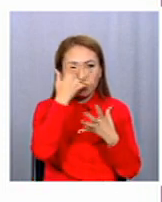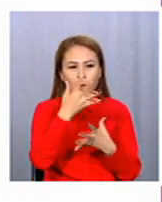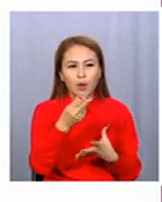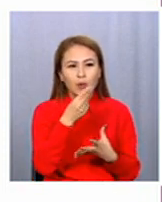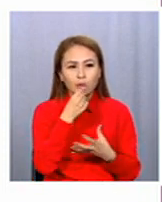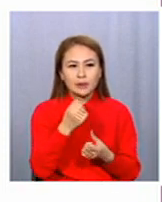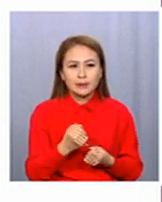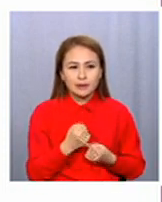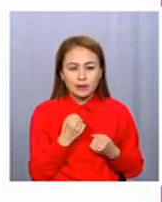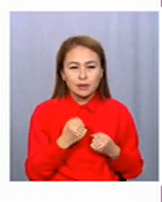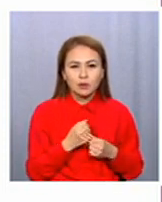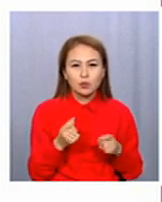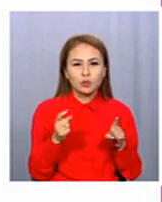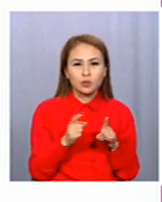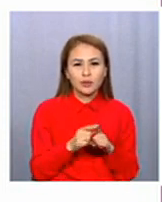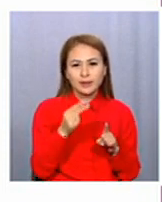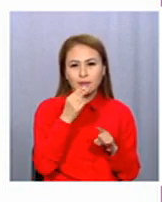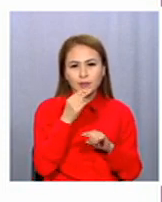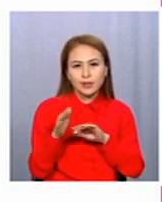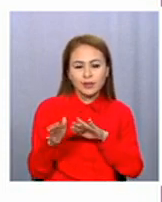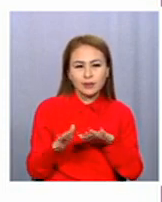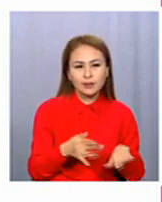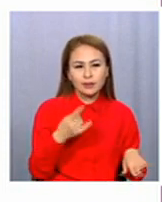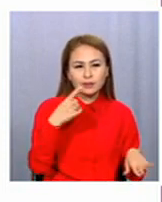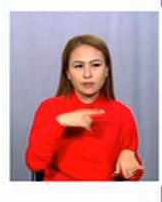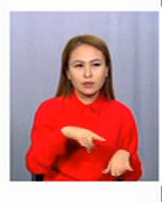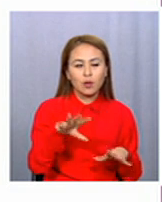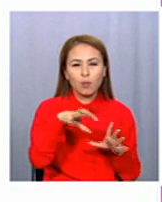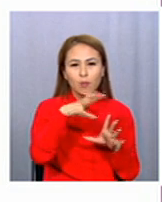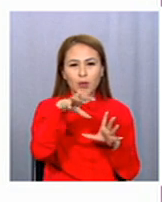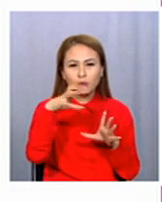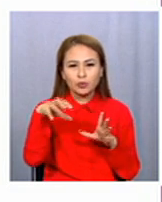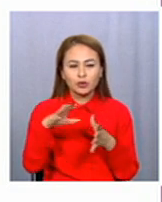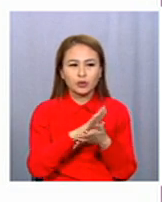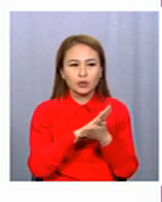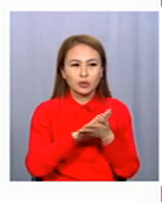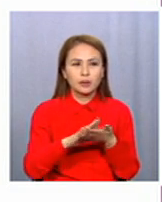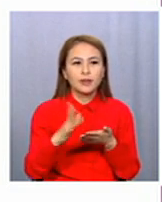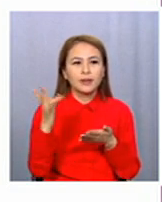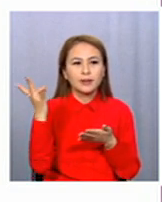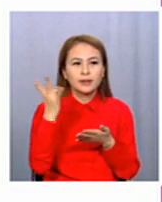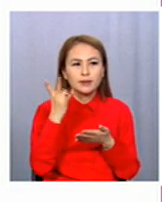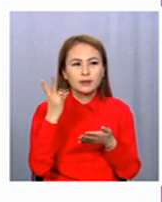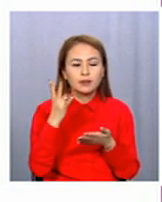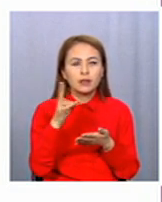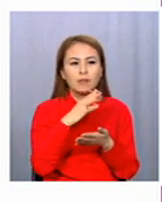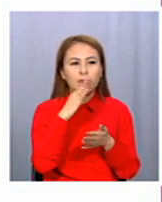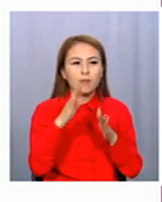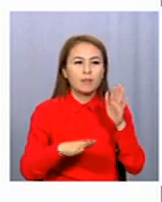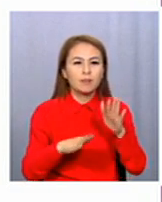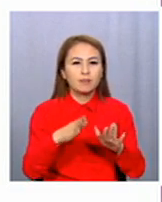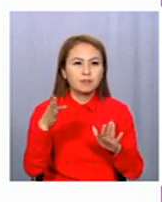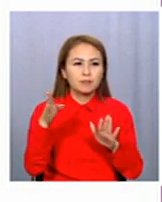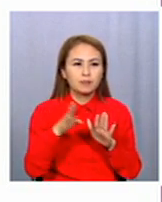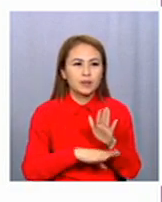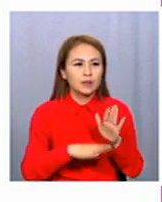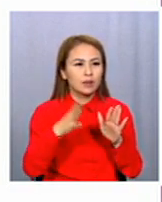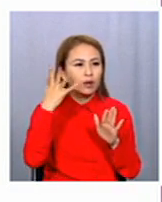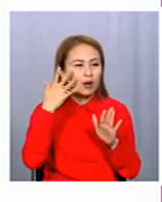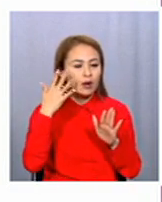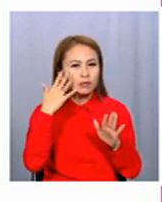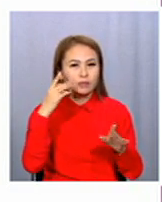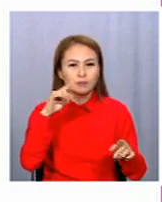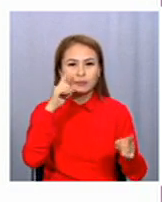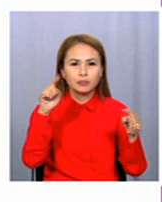та, тамақтан кейін кеме ішін шаң сорғышпен тазалауға тура келетін. Салмақсыздық жағдайында тағамның